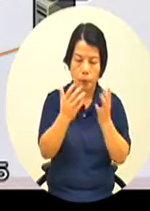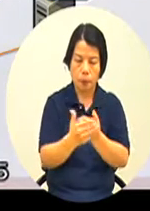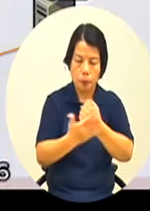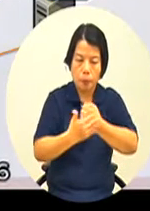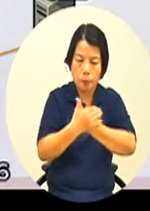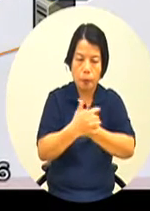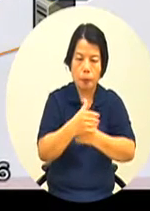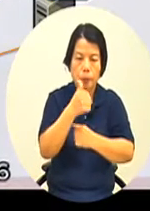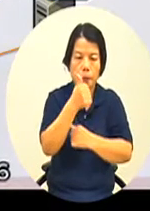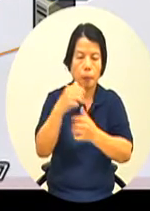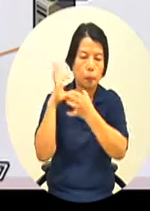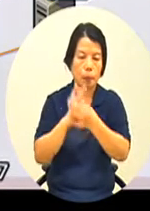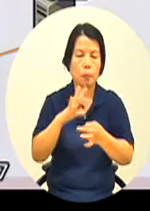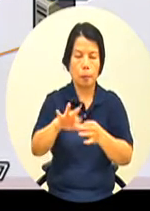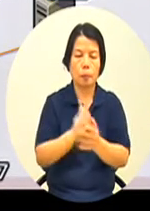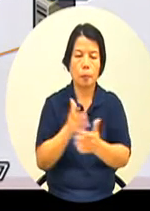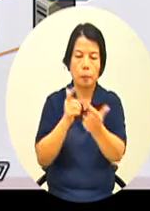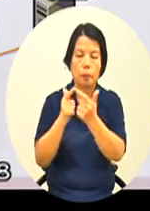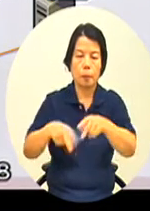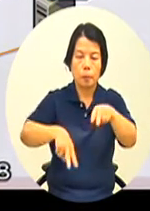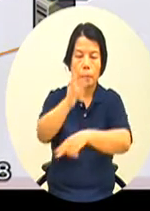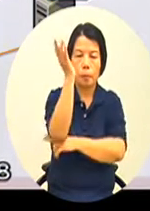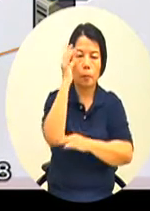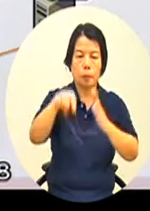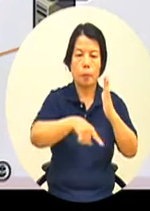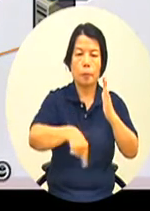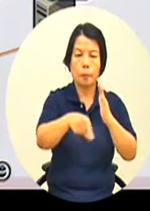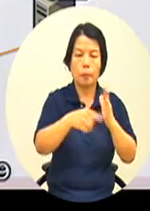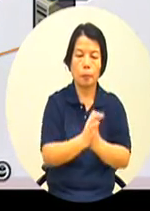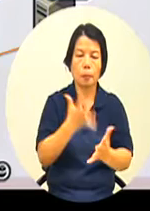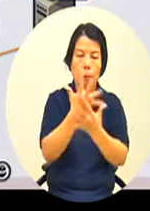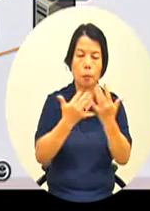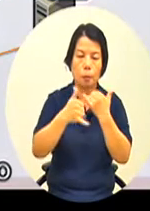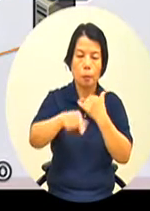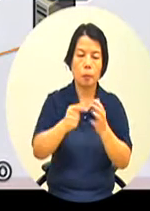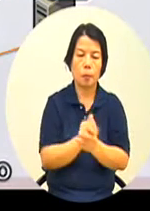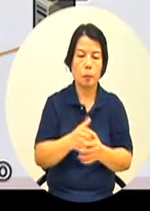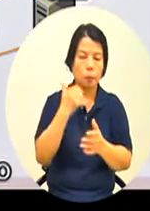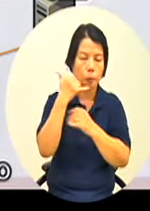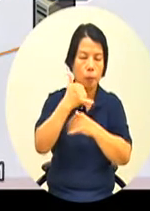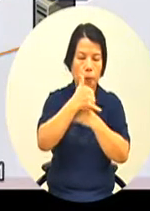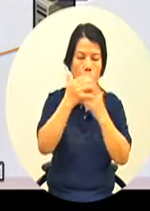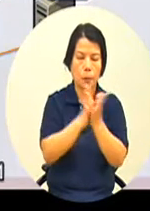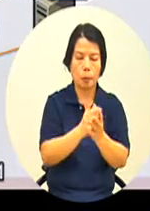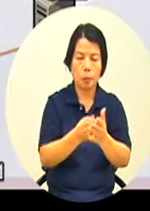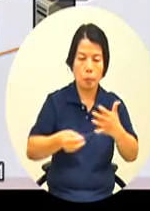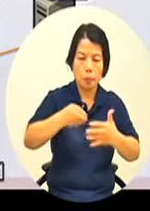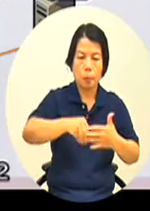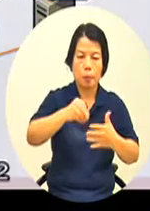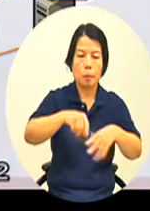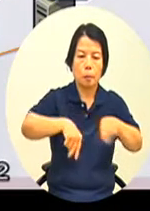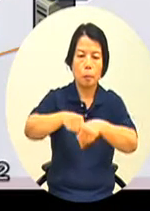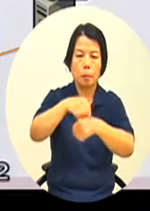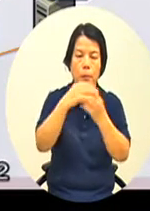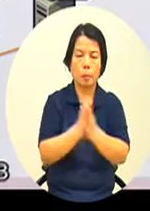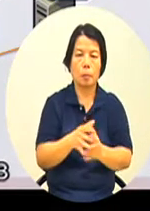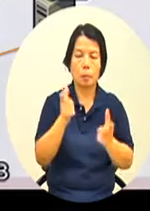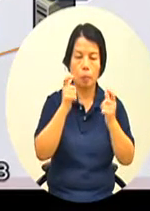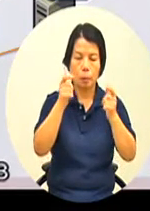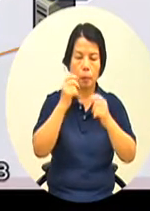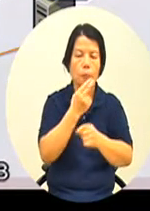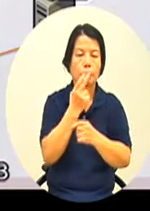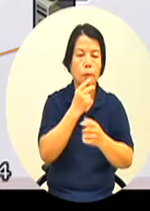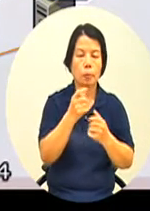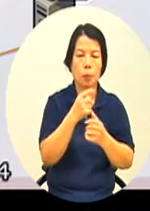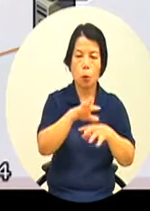态。105年配合行政院执行网际网路通信协定升级计划，本府荣获中央评选为